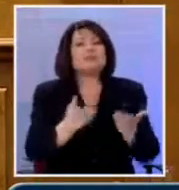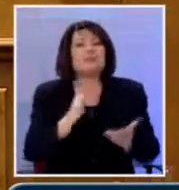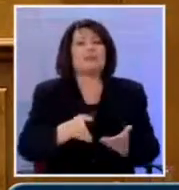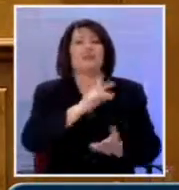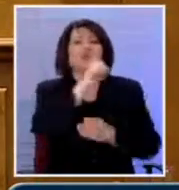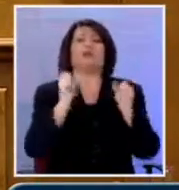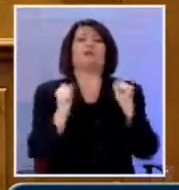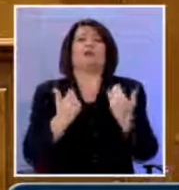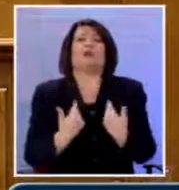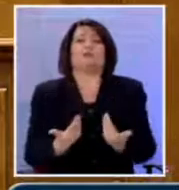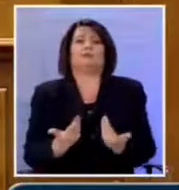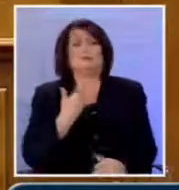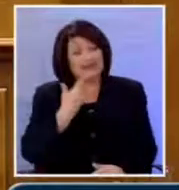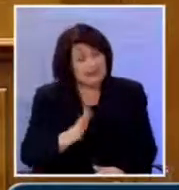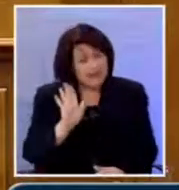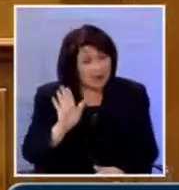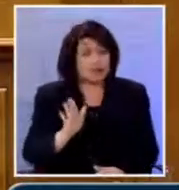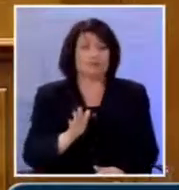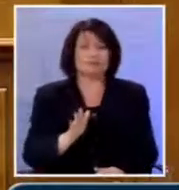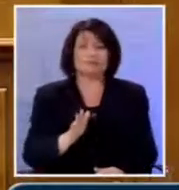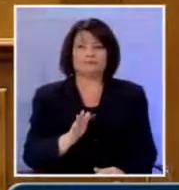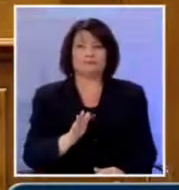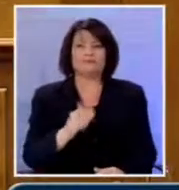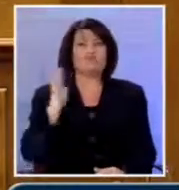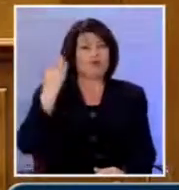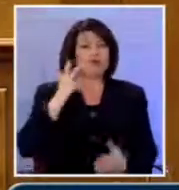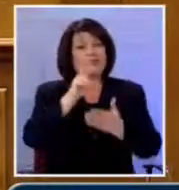ζήσουμε. Τελειώνω κύριε Πρόεδρε λέγοντας, σε διάβασα τότε στα εφηβικά μας και το θυμάμαι.